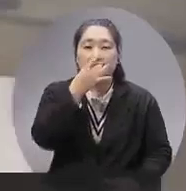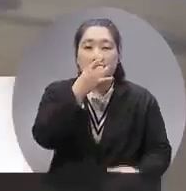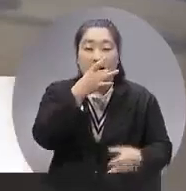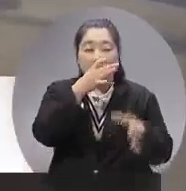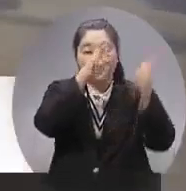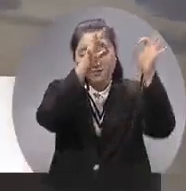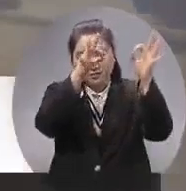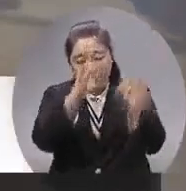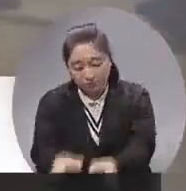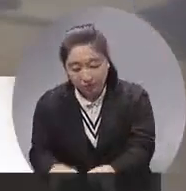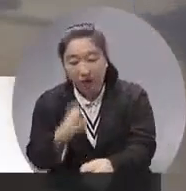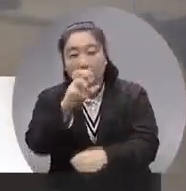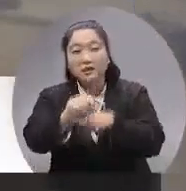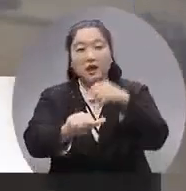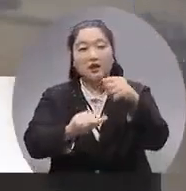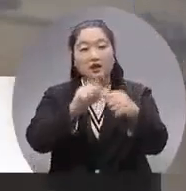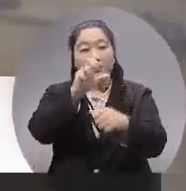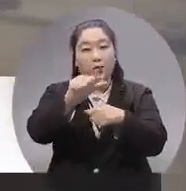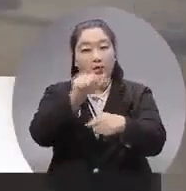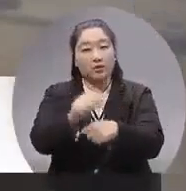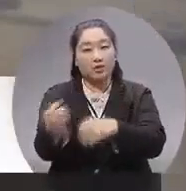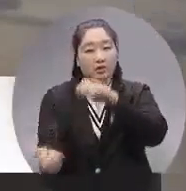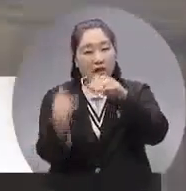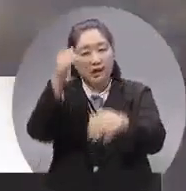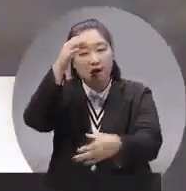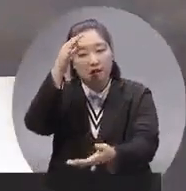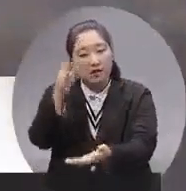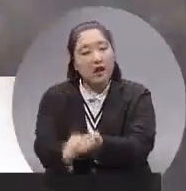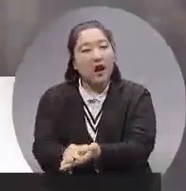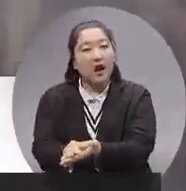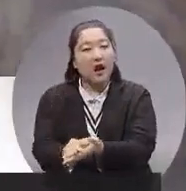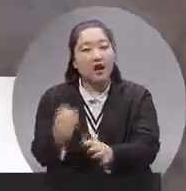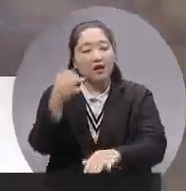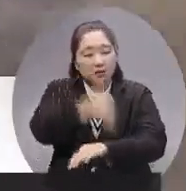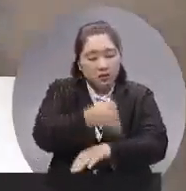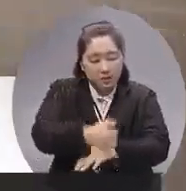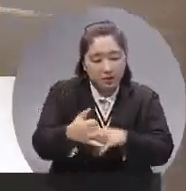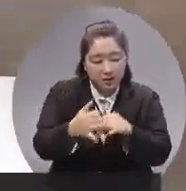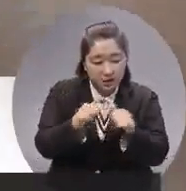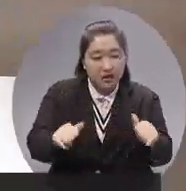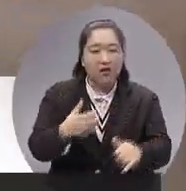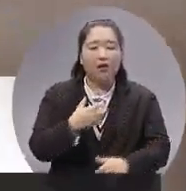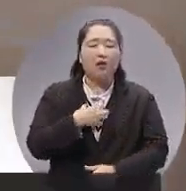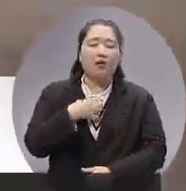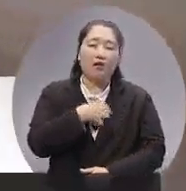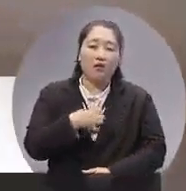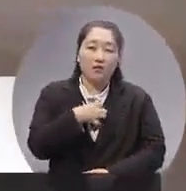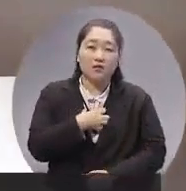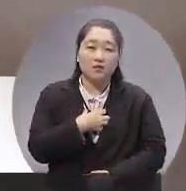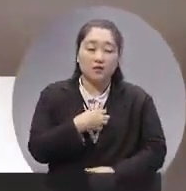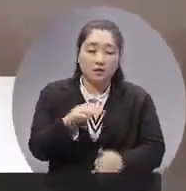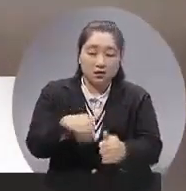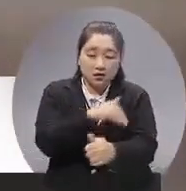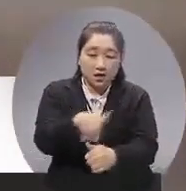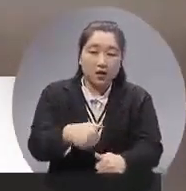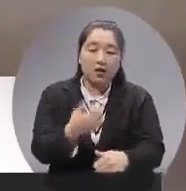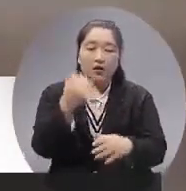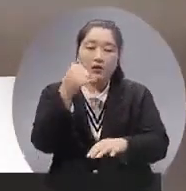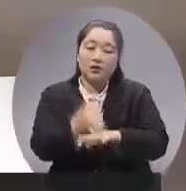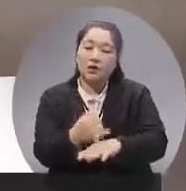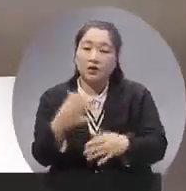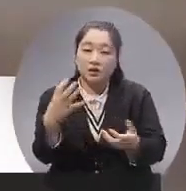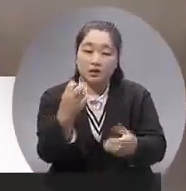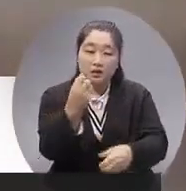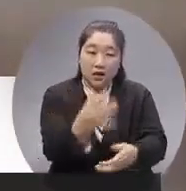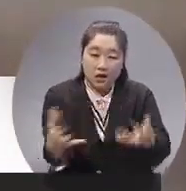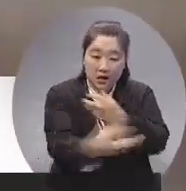쌀값이 45년 만에 최대치로 폭락하면서 농민들 시름이 깊어지고 있습니다. 이런 상황에 최저